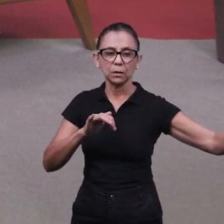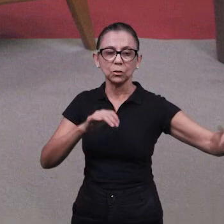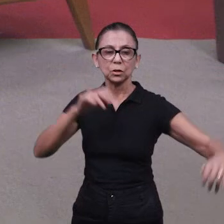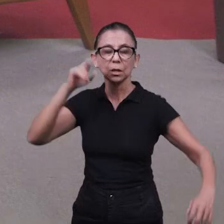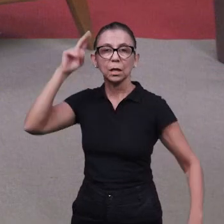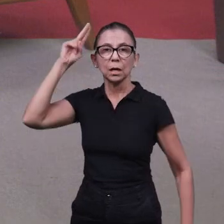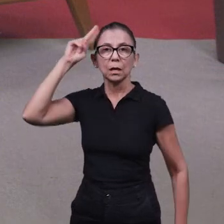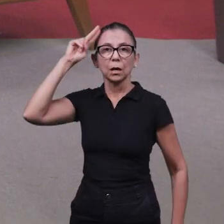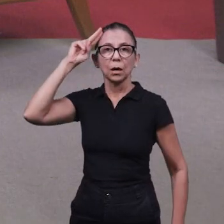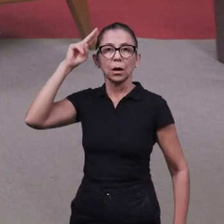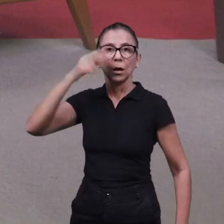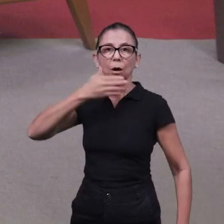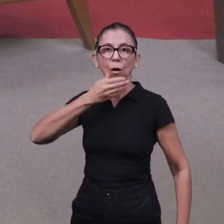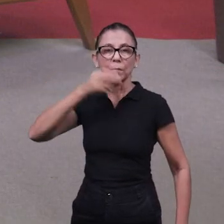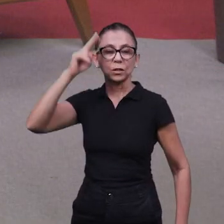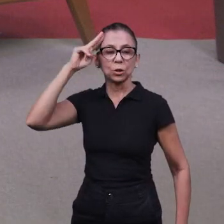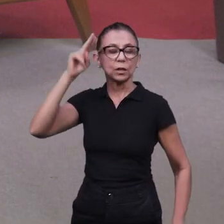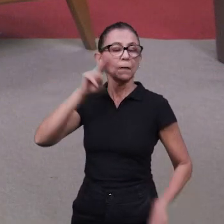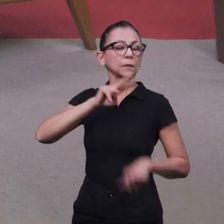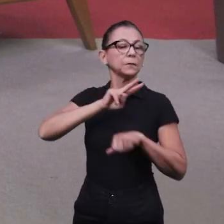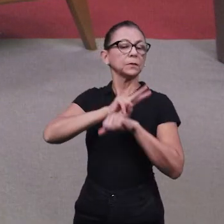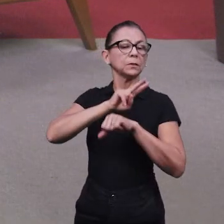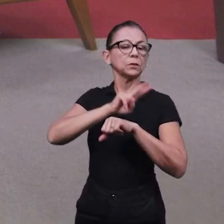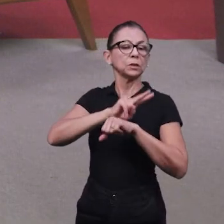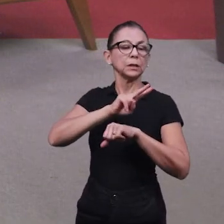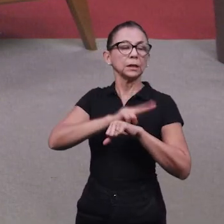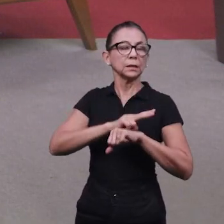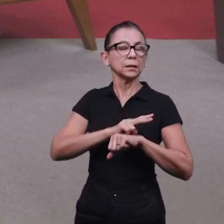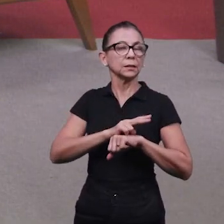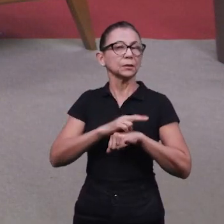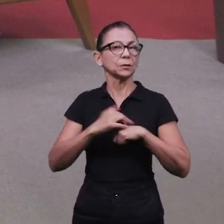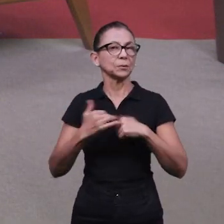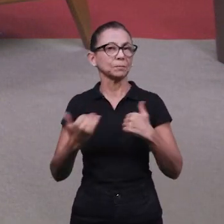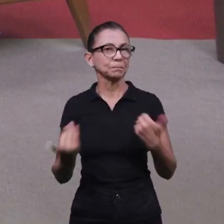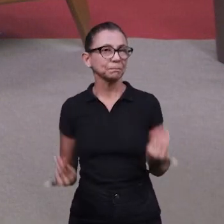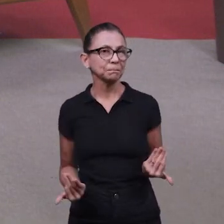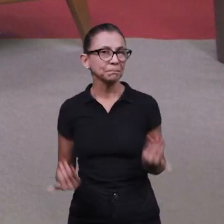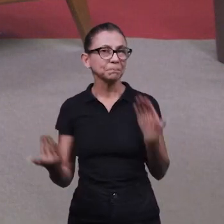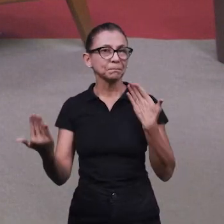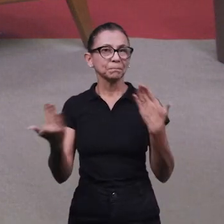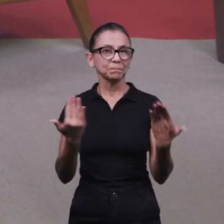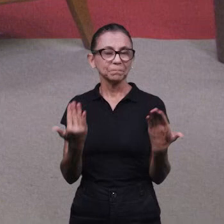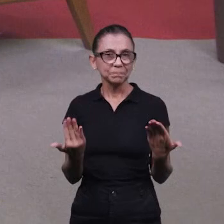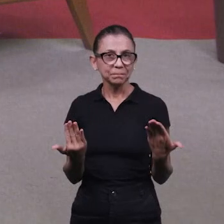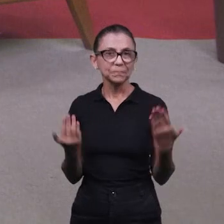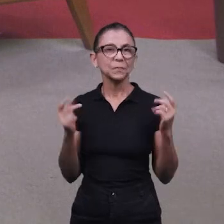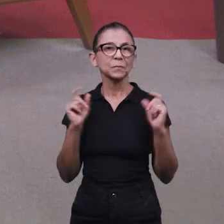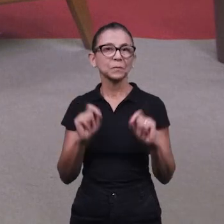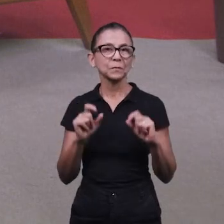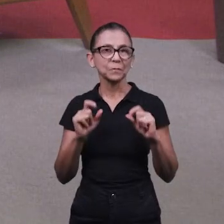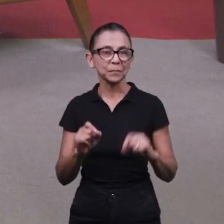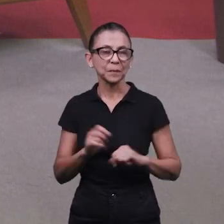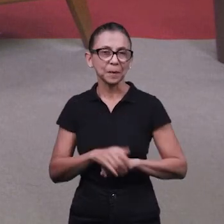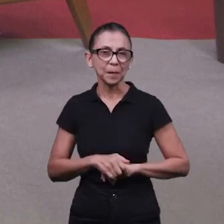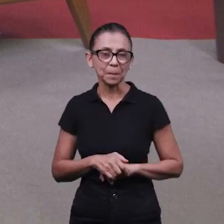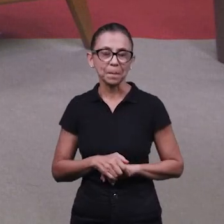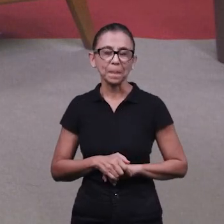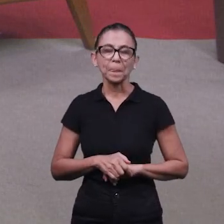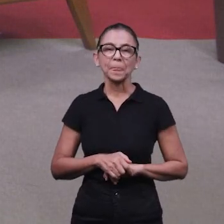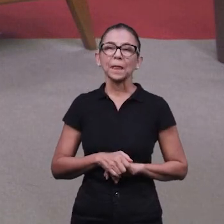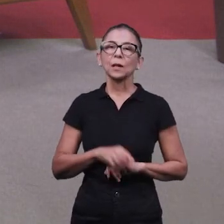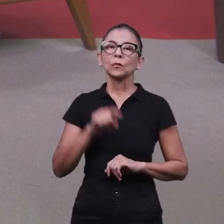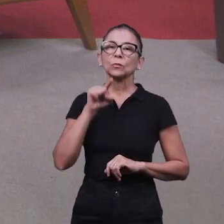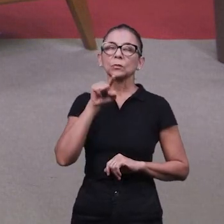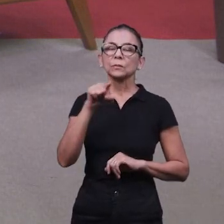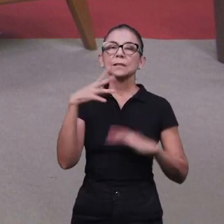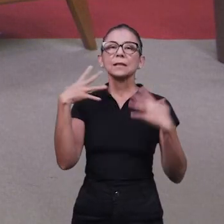Bethléem par les ennemis, il y a des barrières, des blocages qui se mettent entre eux et l'homme. Donc le projet